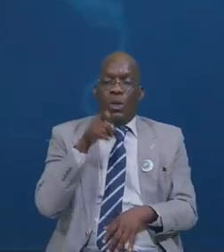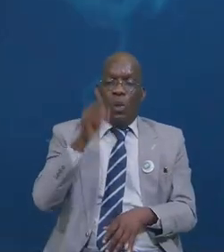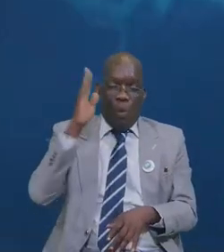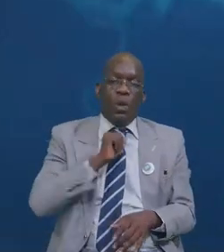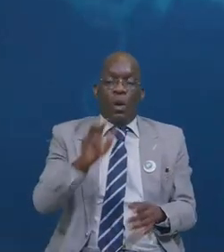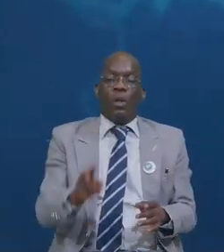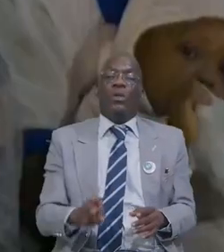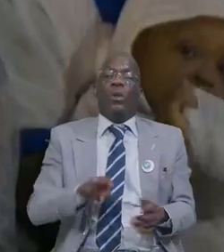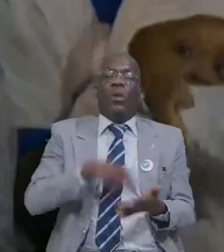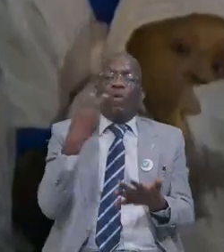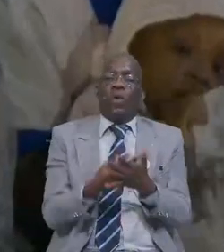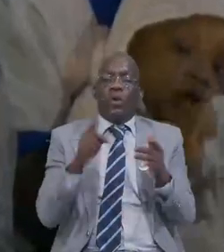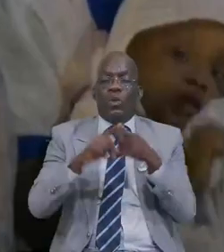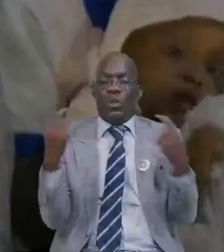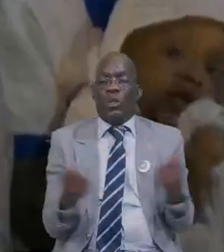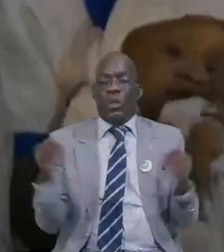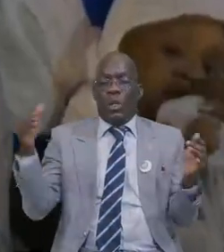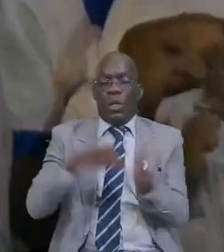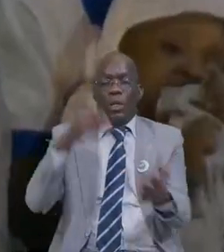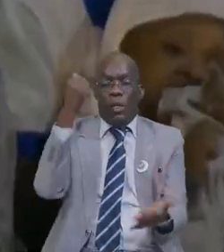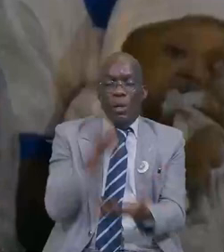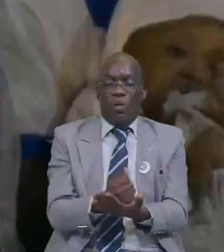tu ne vas plus retomber dans le péché.